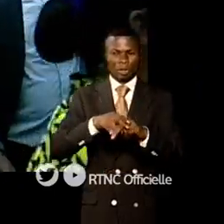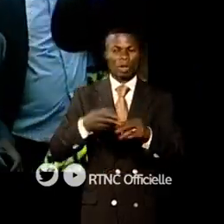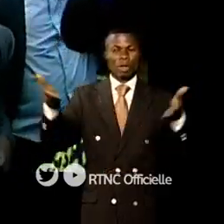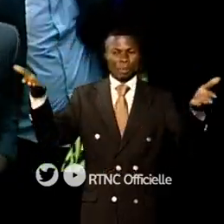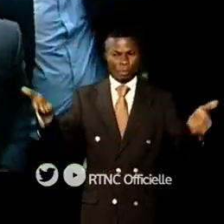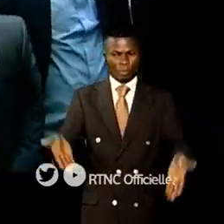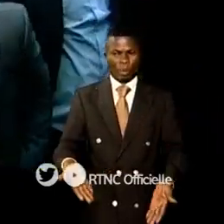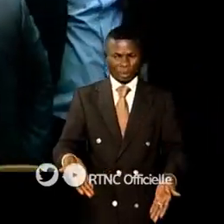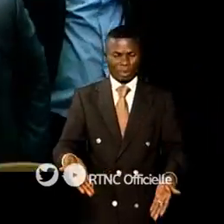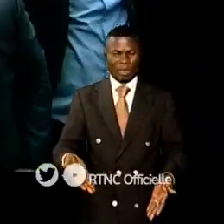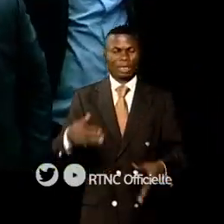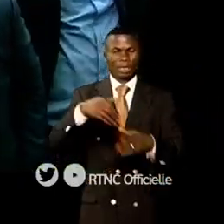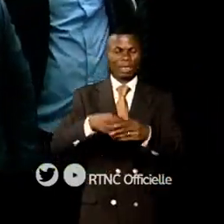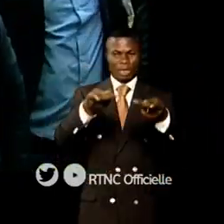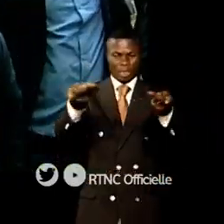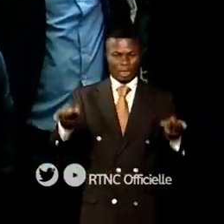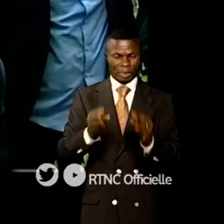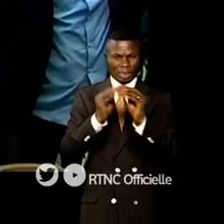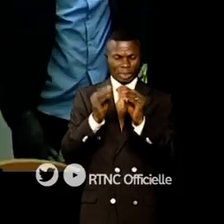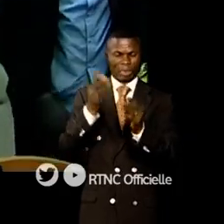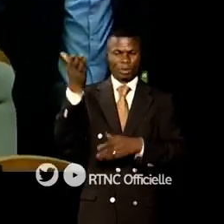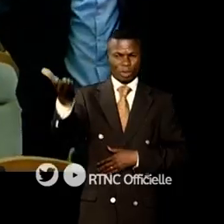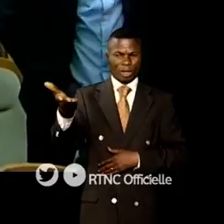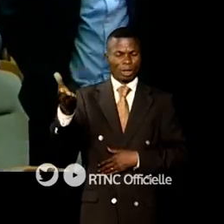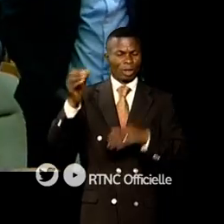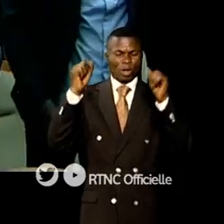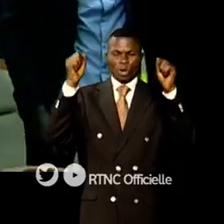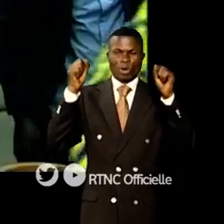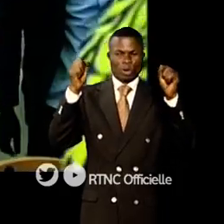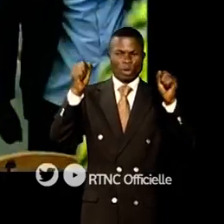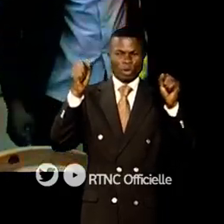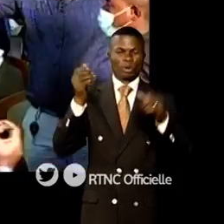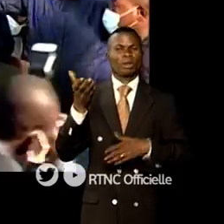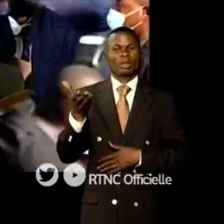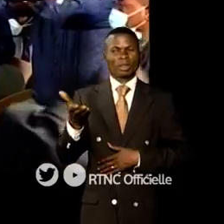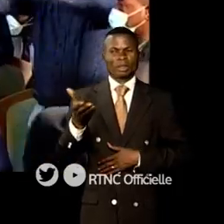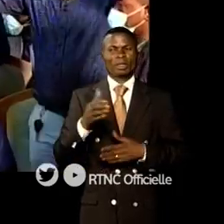sont présents dans la salle.